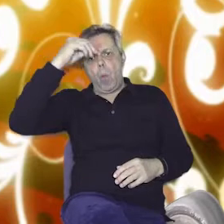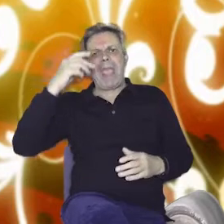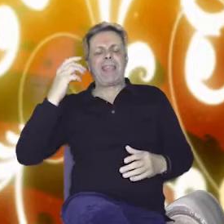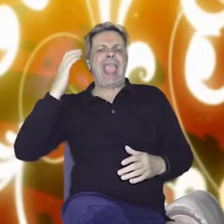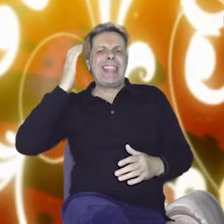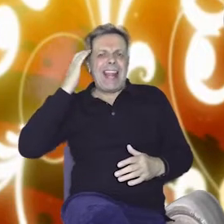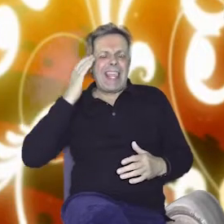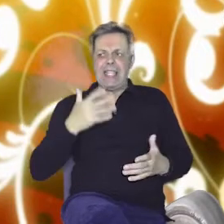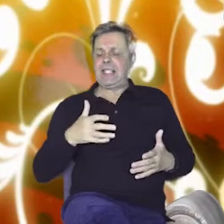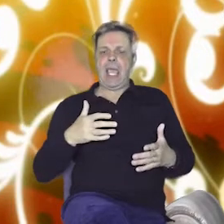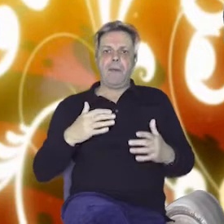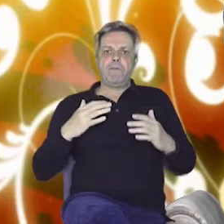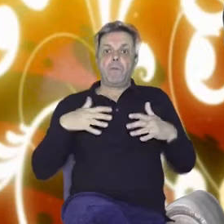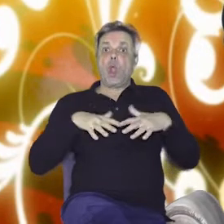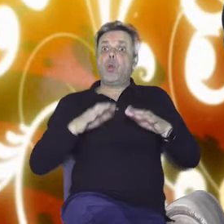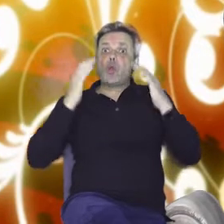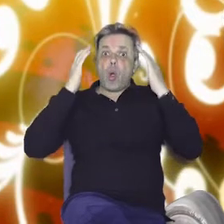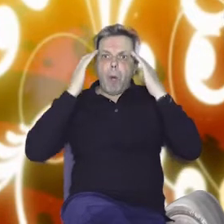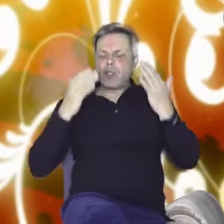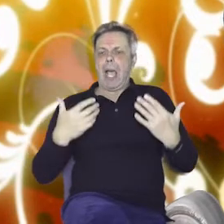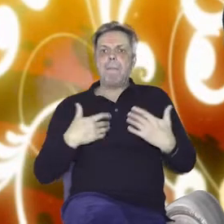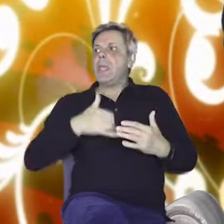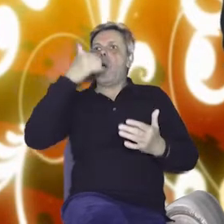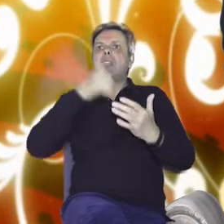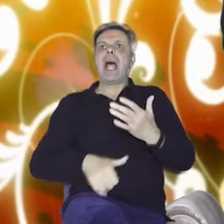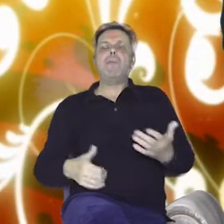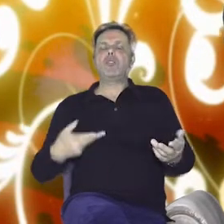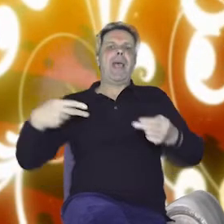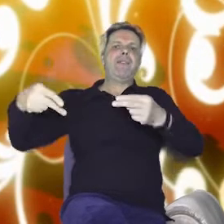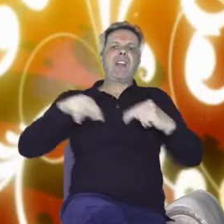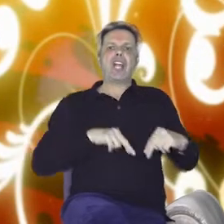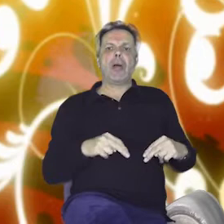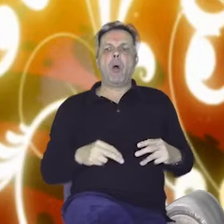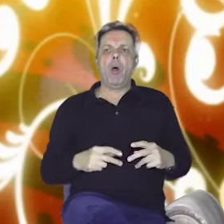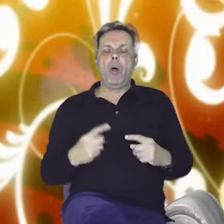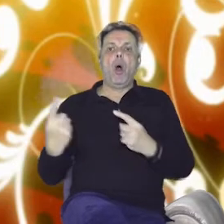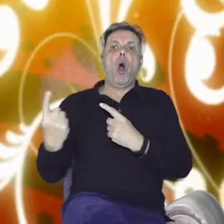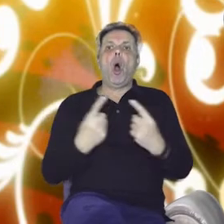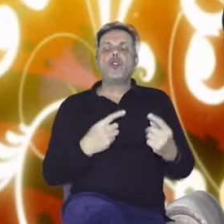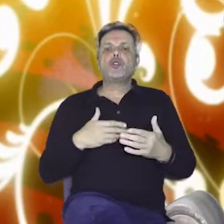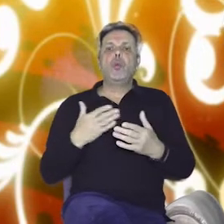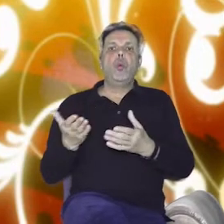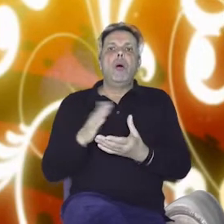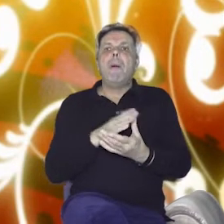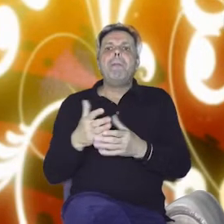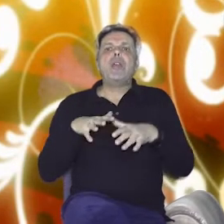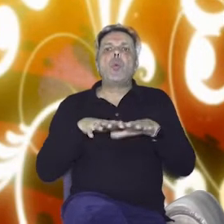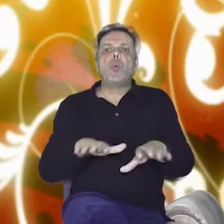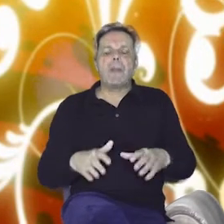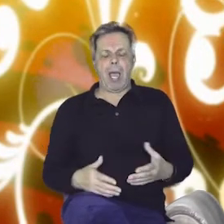sad ljudskog mozga, mi odjedanput se vraćamo odnosu među ljudima i